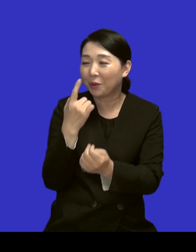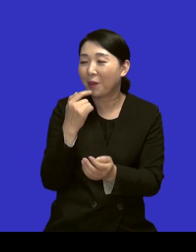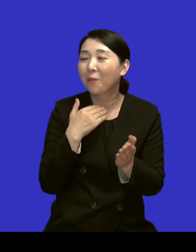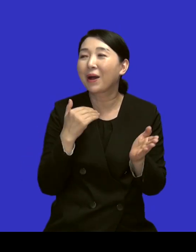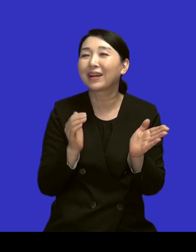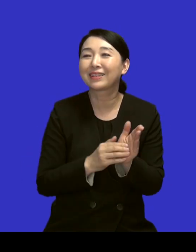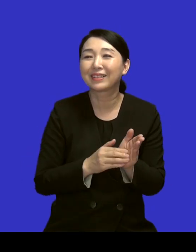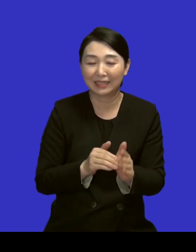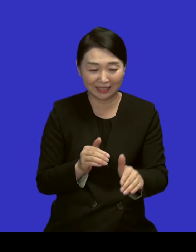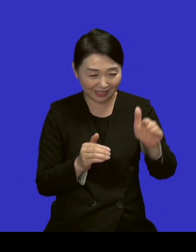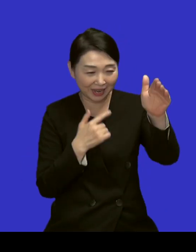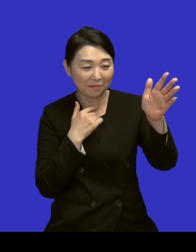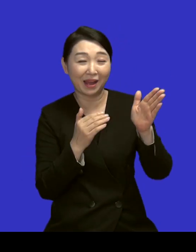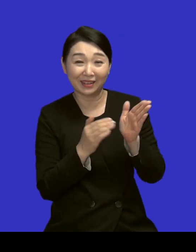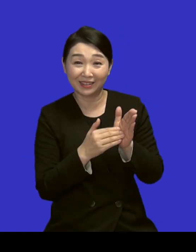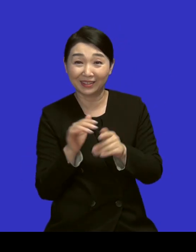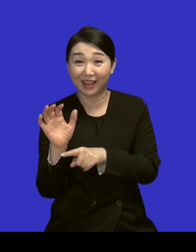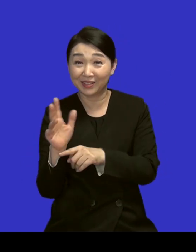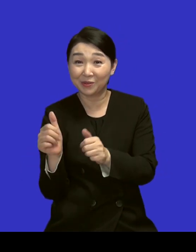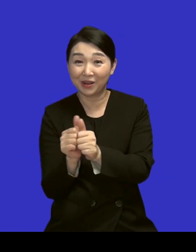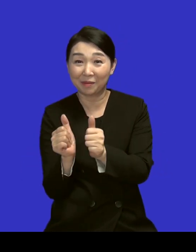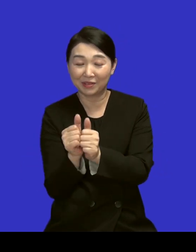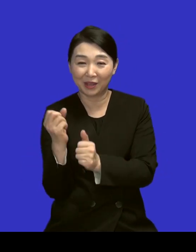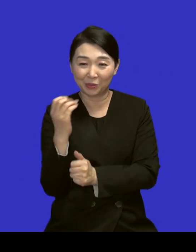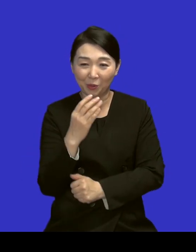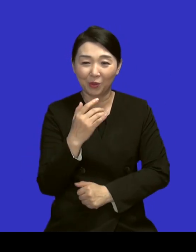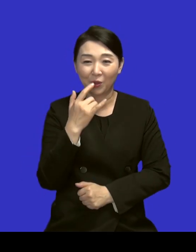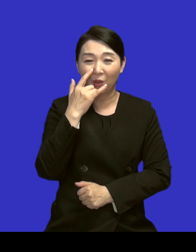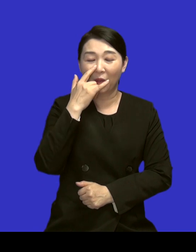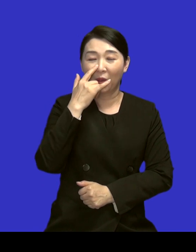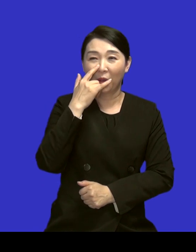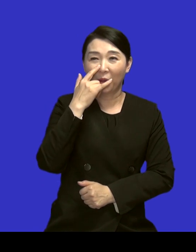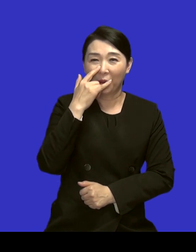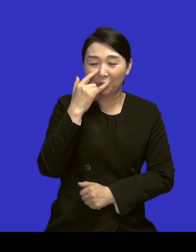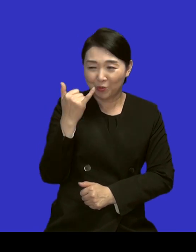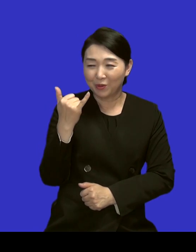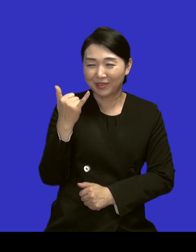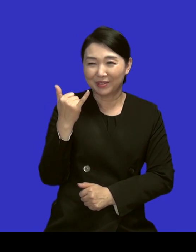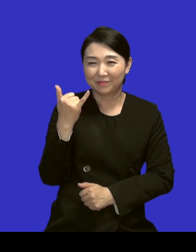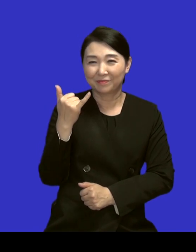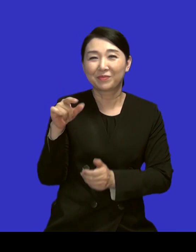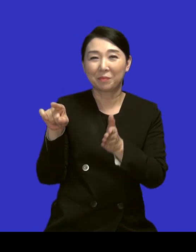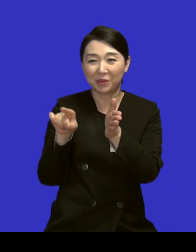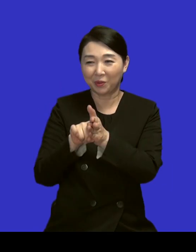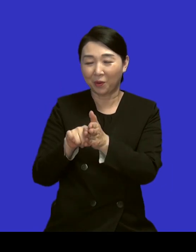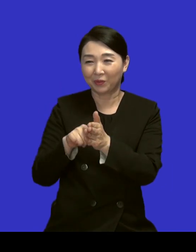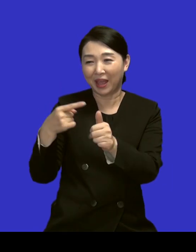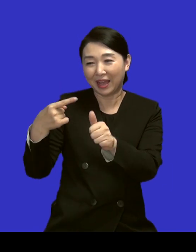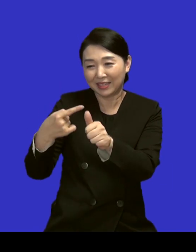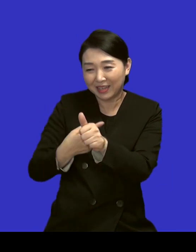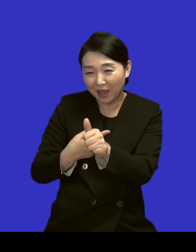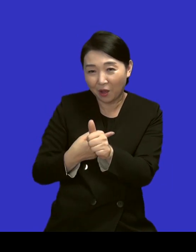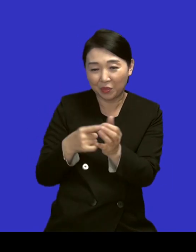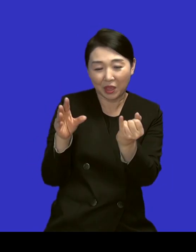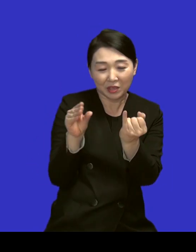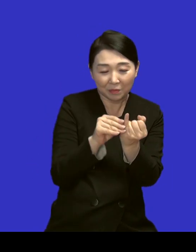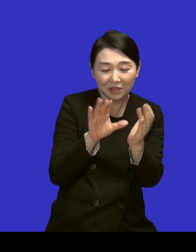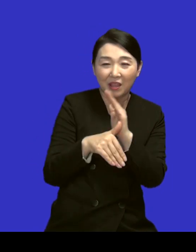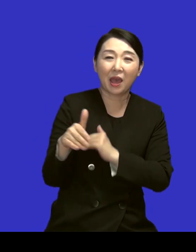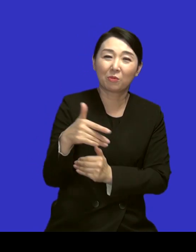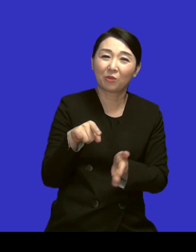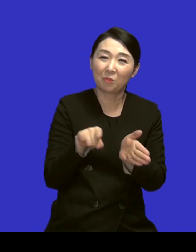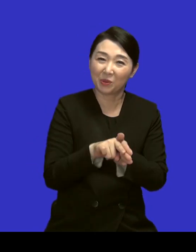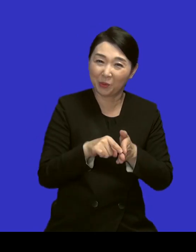이렇게 이런 촌놈으로 또 모태신앙으로 부모님이 목회자셔갖고 아버님 목회자시고 이렇게 시골 속에서 목회자